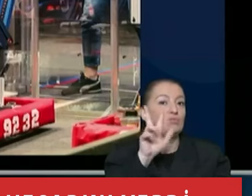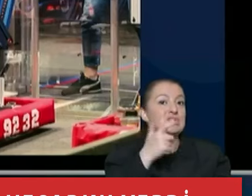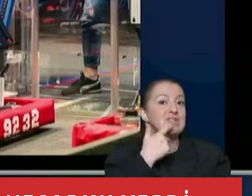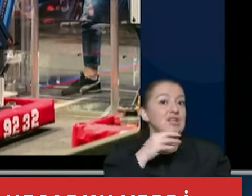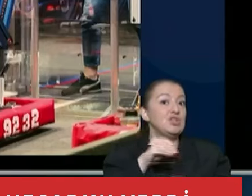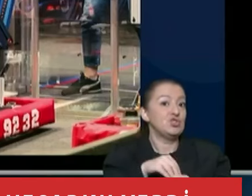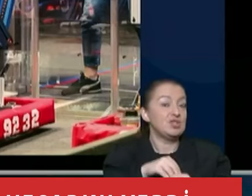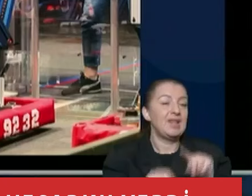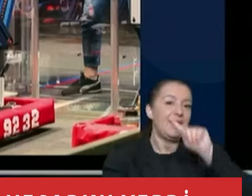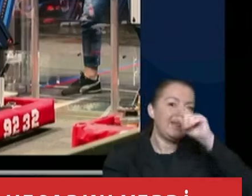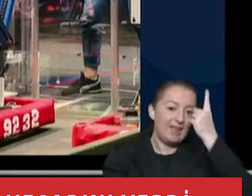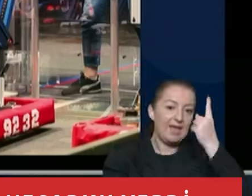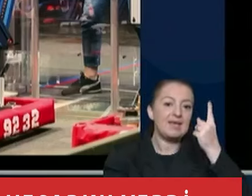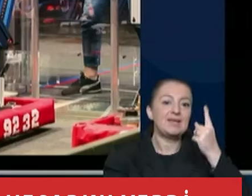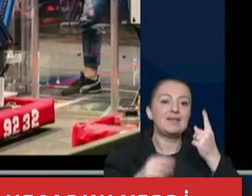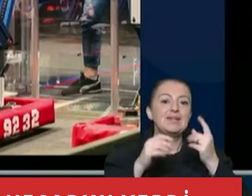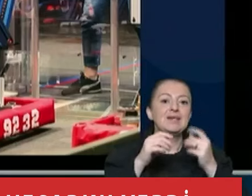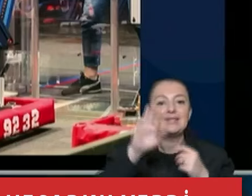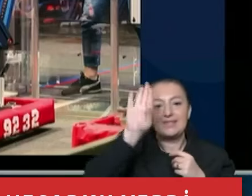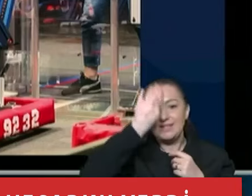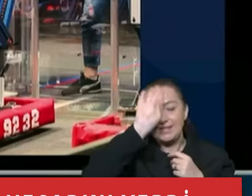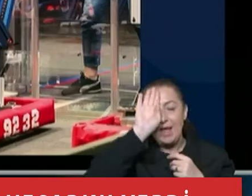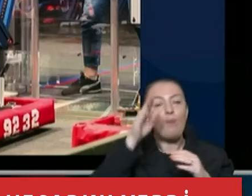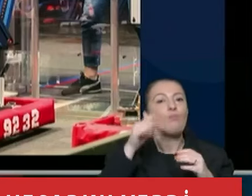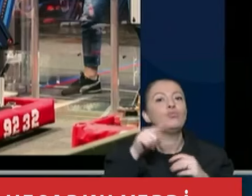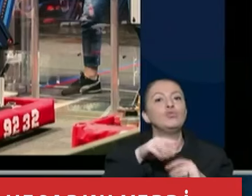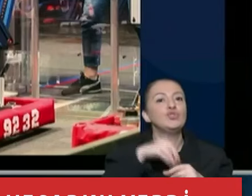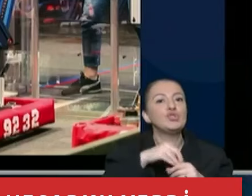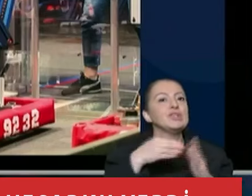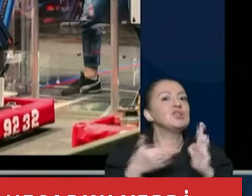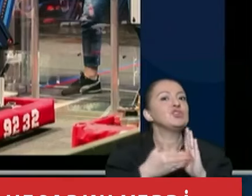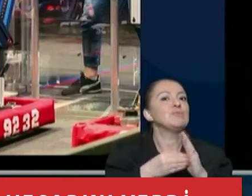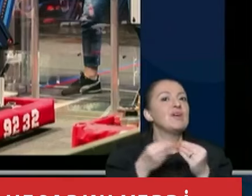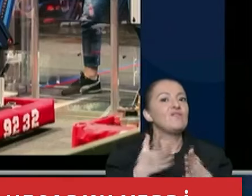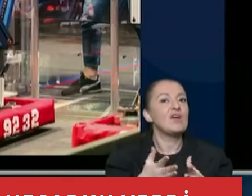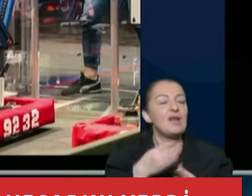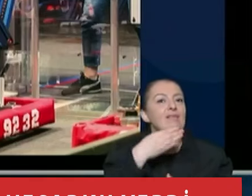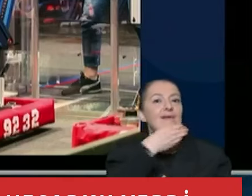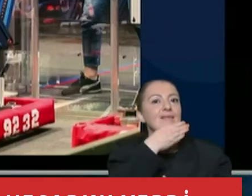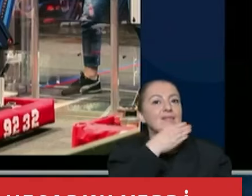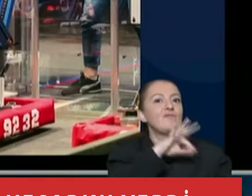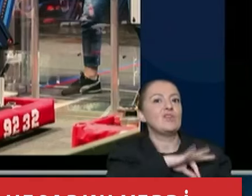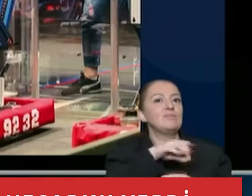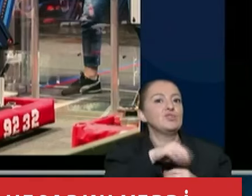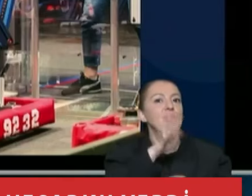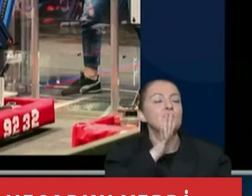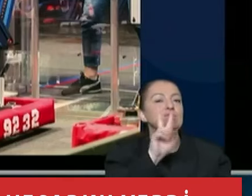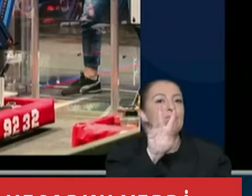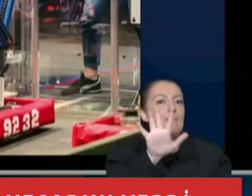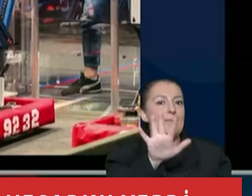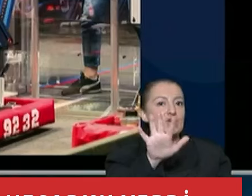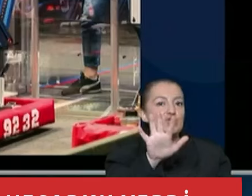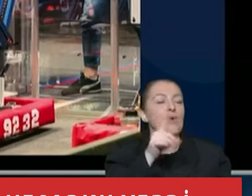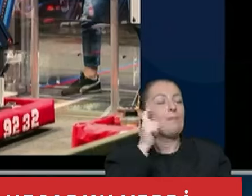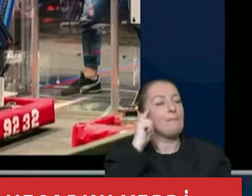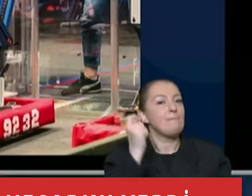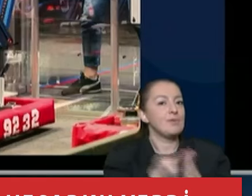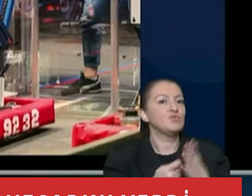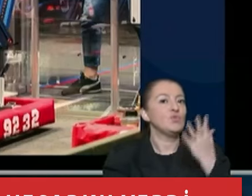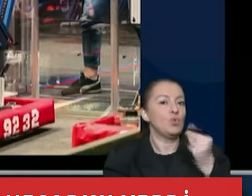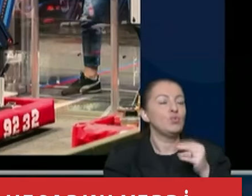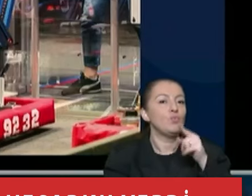içerisinde tek İstanbul kapsamında girişimcilere sunulan imkanlardan yararlanmak için 525 başvuru alınmış